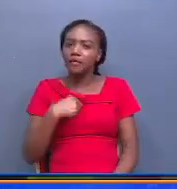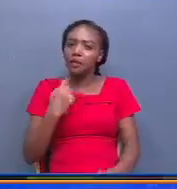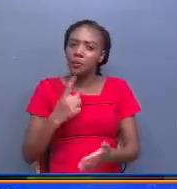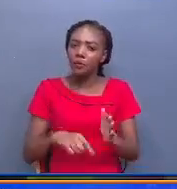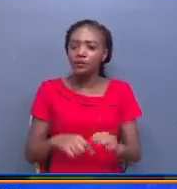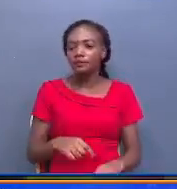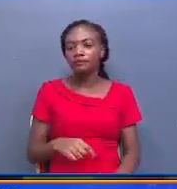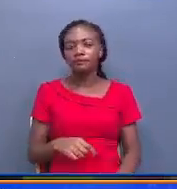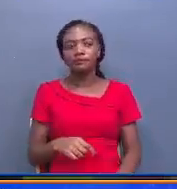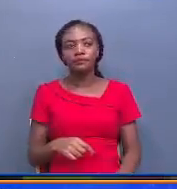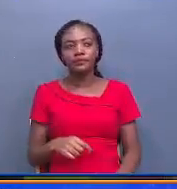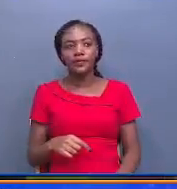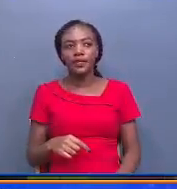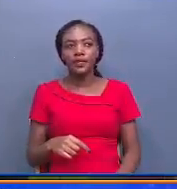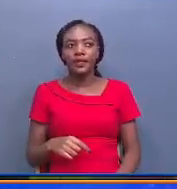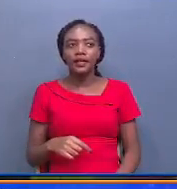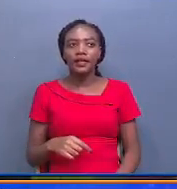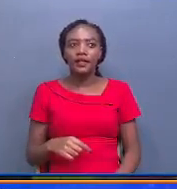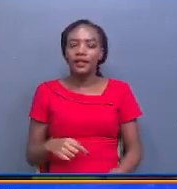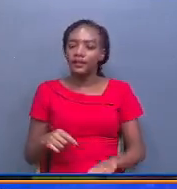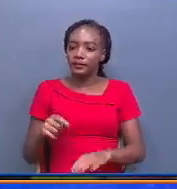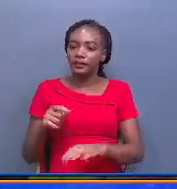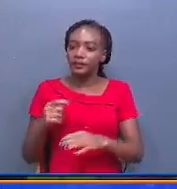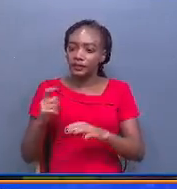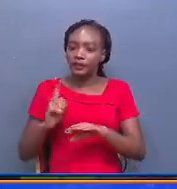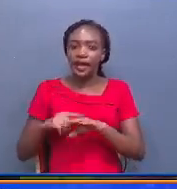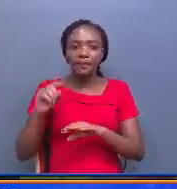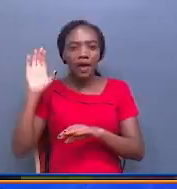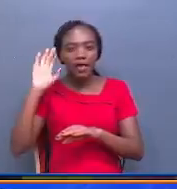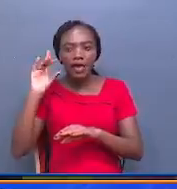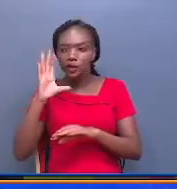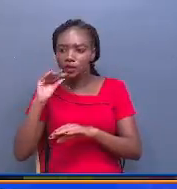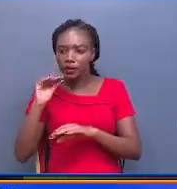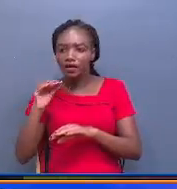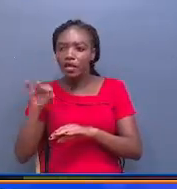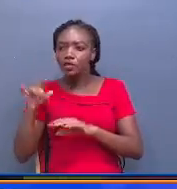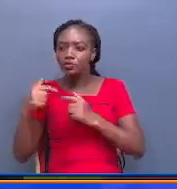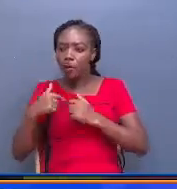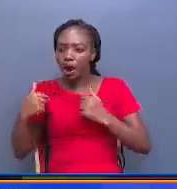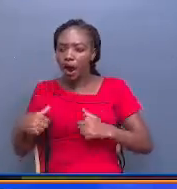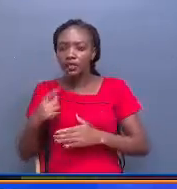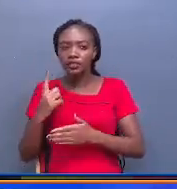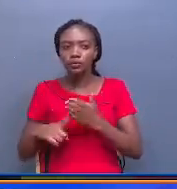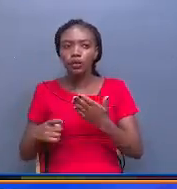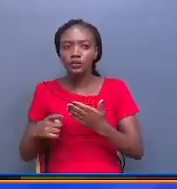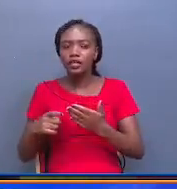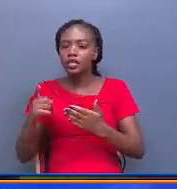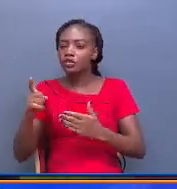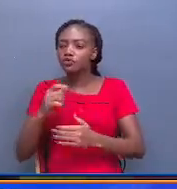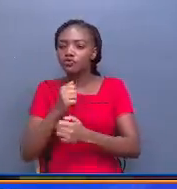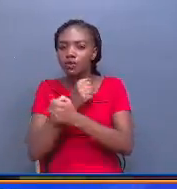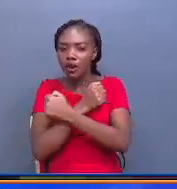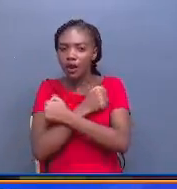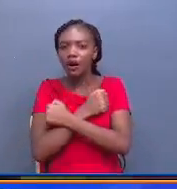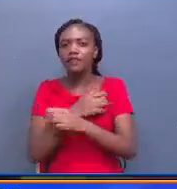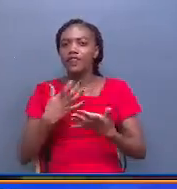wera, mimi nikisikia ukiongea roho yako unapenda watu